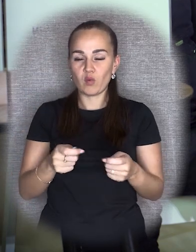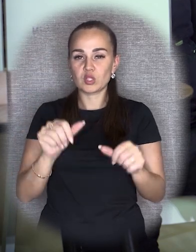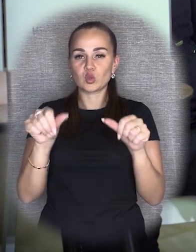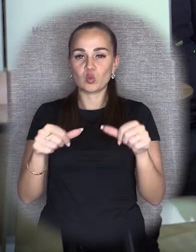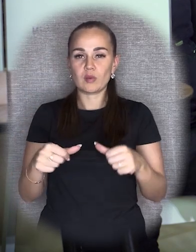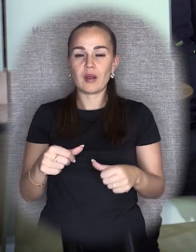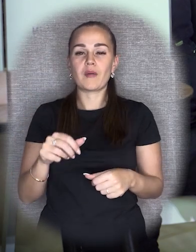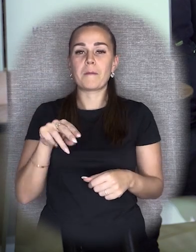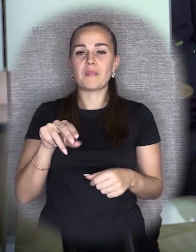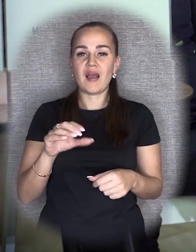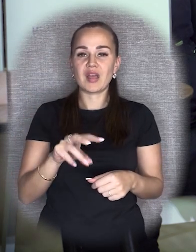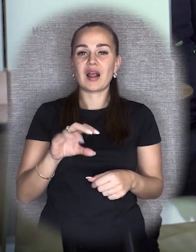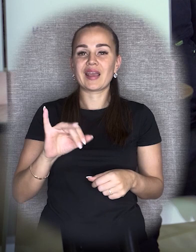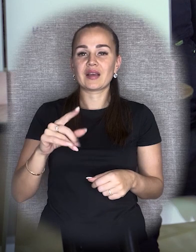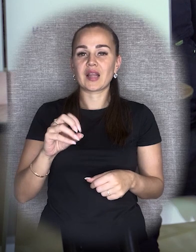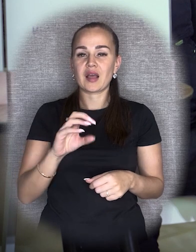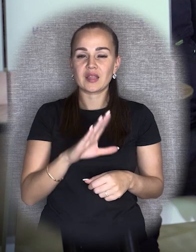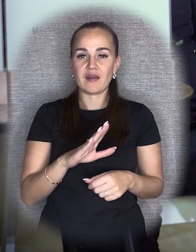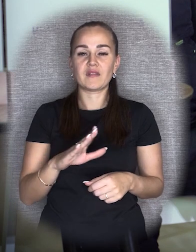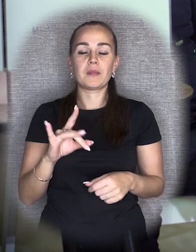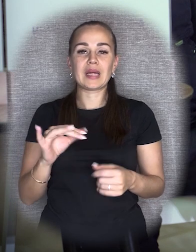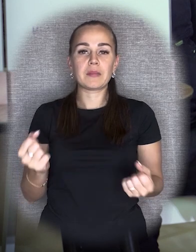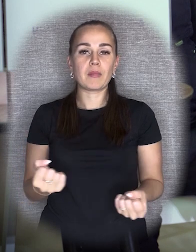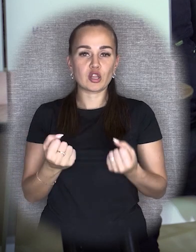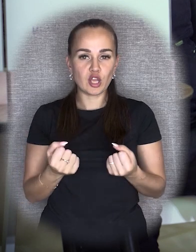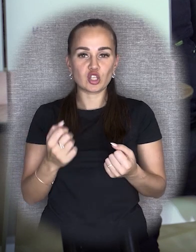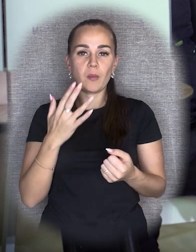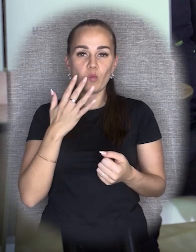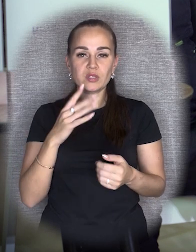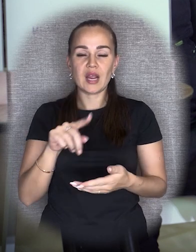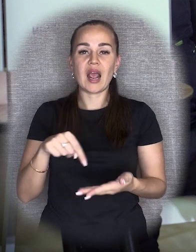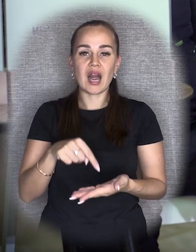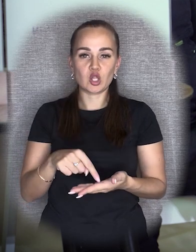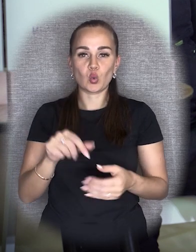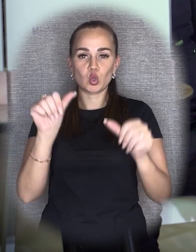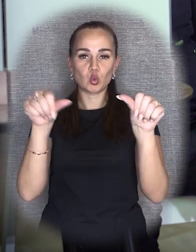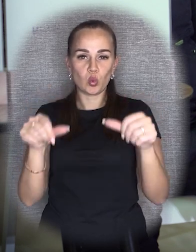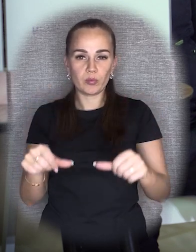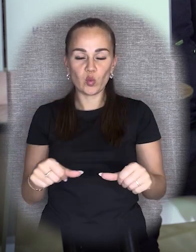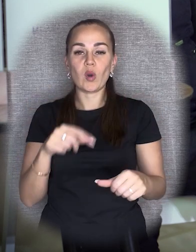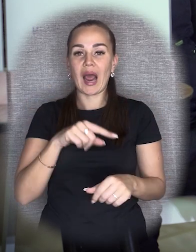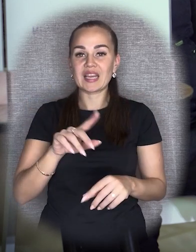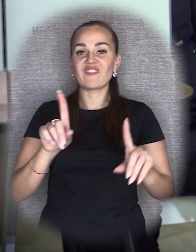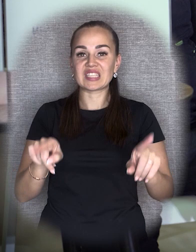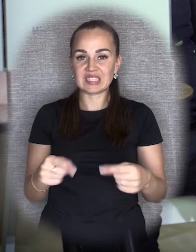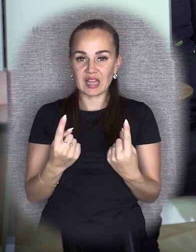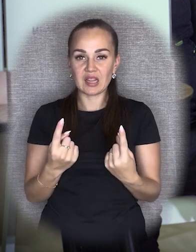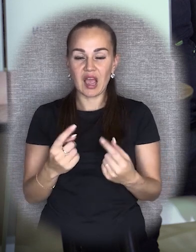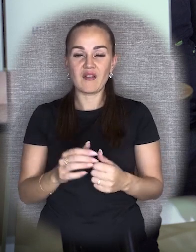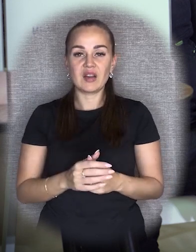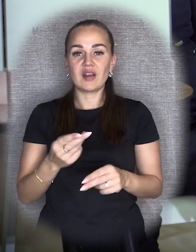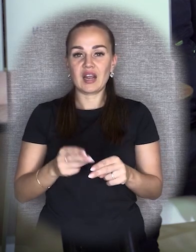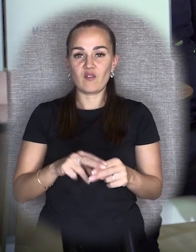руководством скульптора Павла Игнатьева при поддержке Музея городской скульптуры. Они